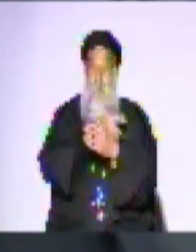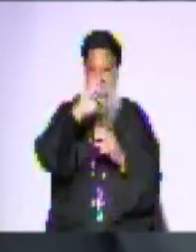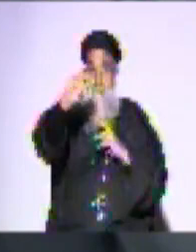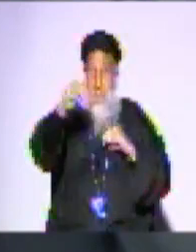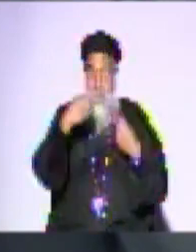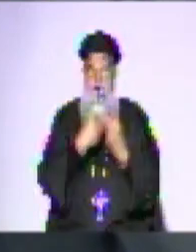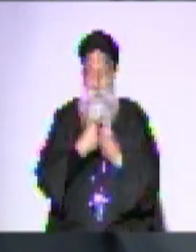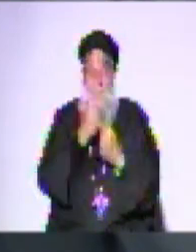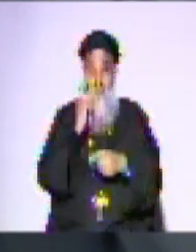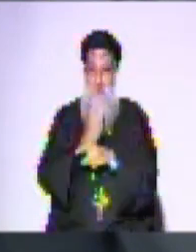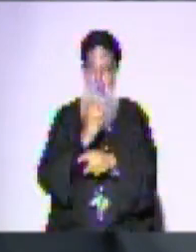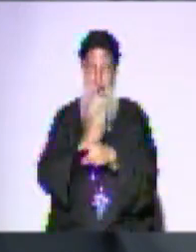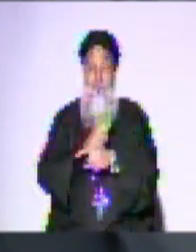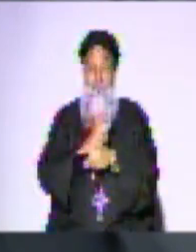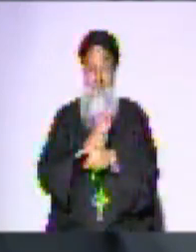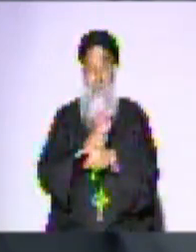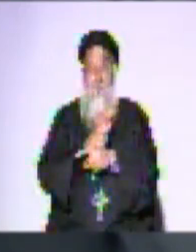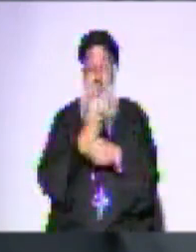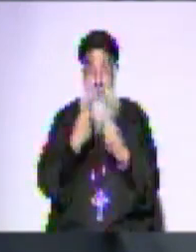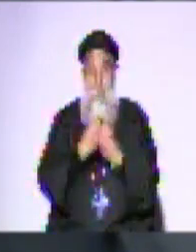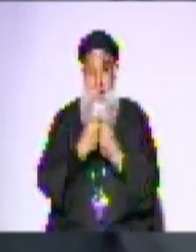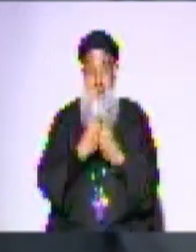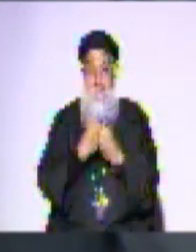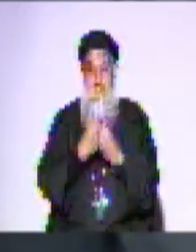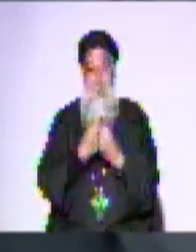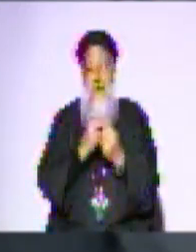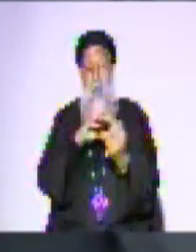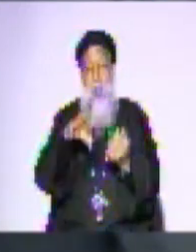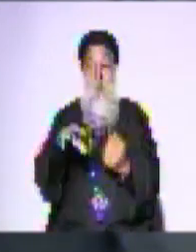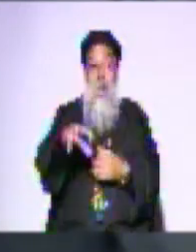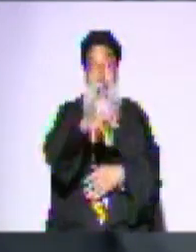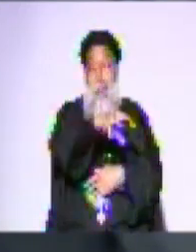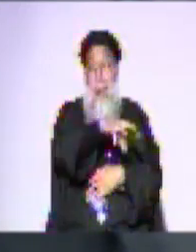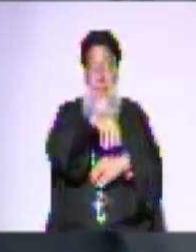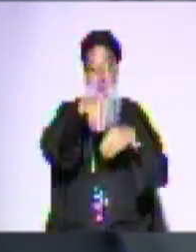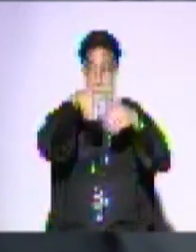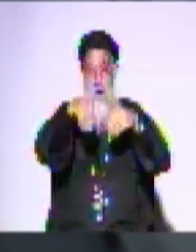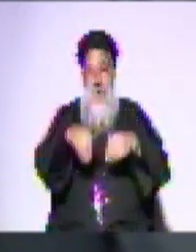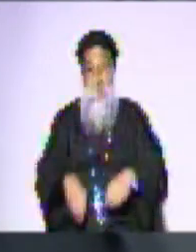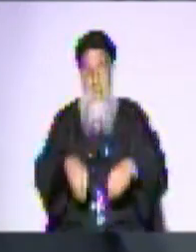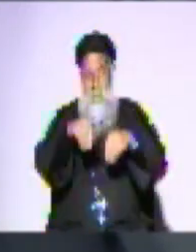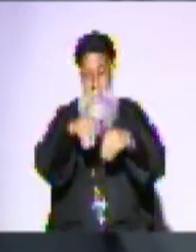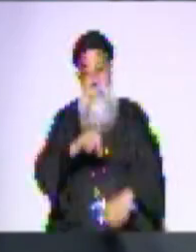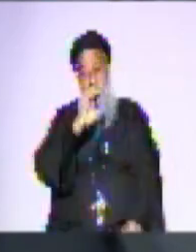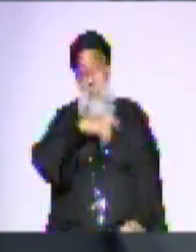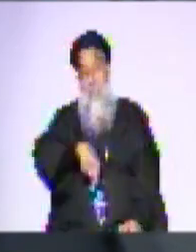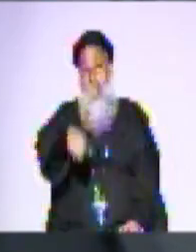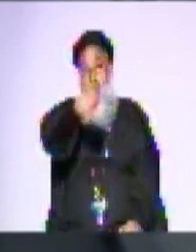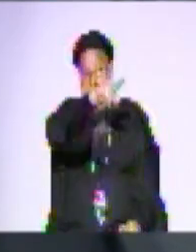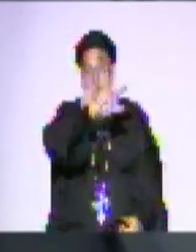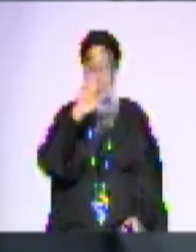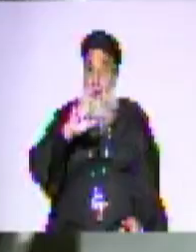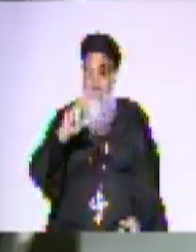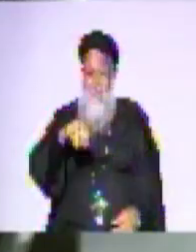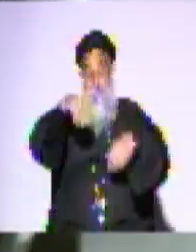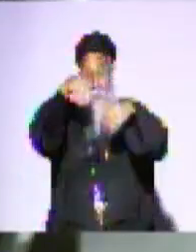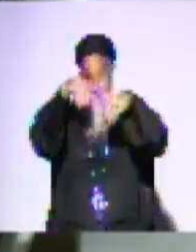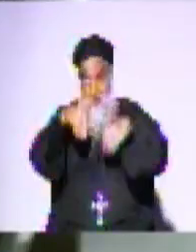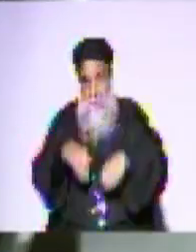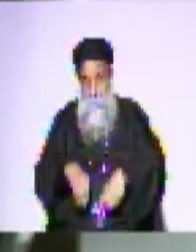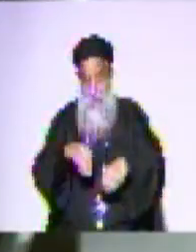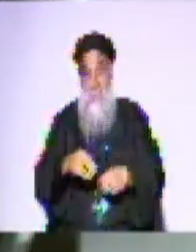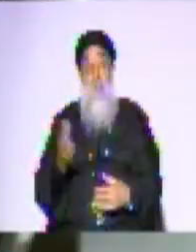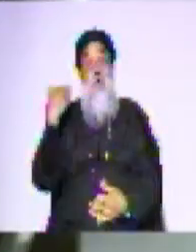معلمنا بطرس بيأكد أن برضو الأمم يعتمدوا مفيش حاجة تمنعهم من المعمودية. مدام